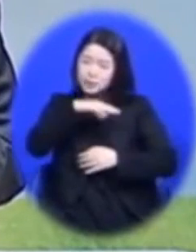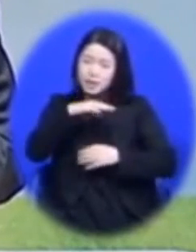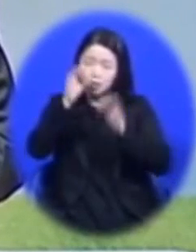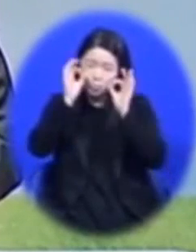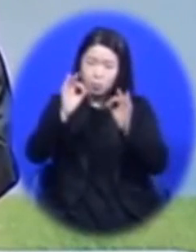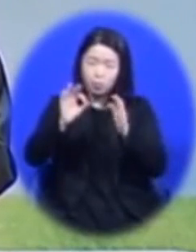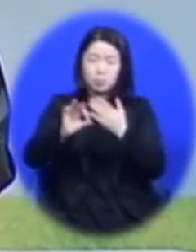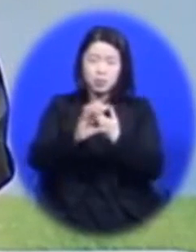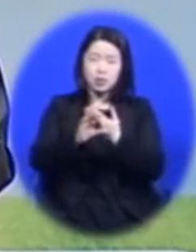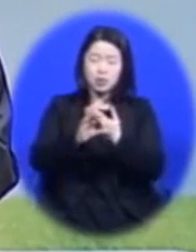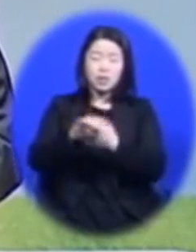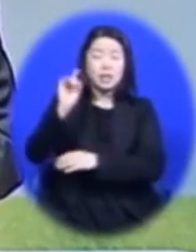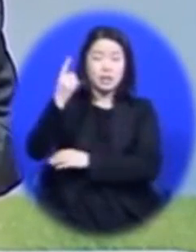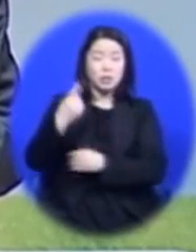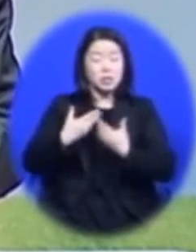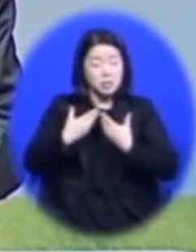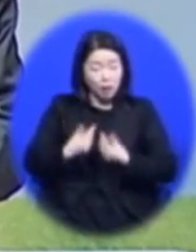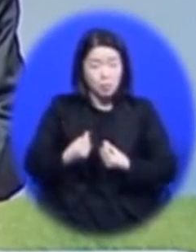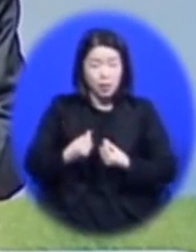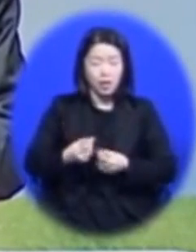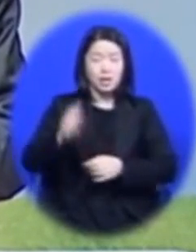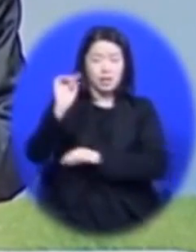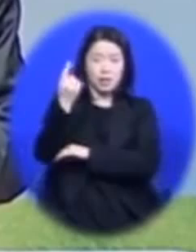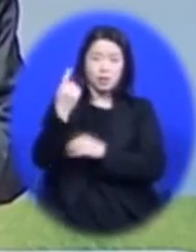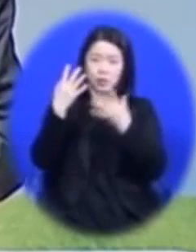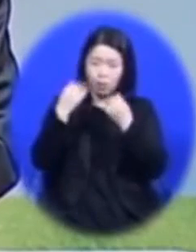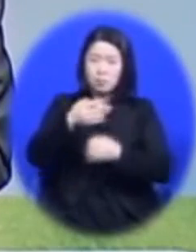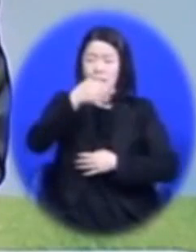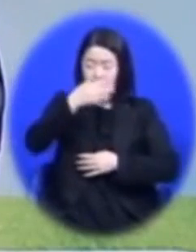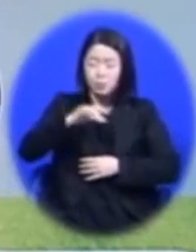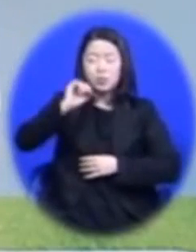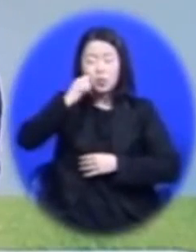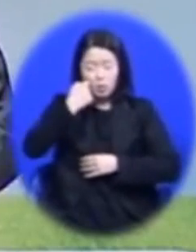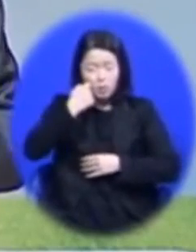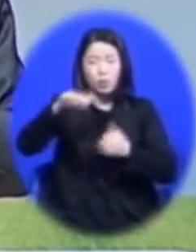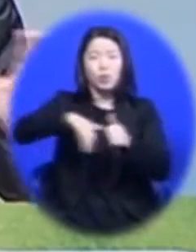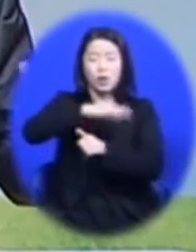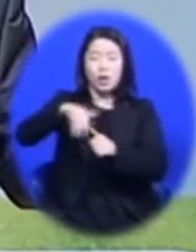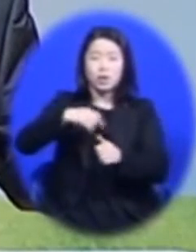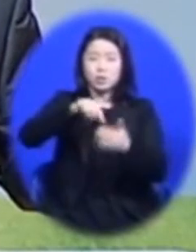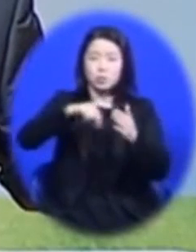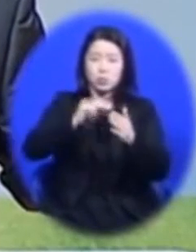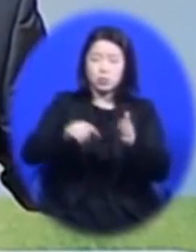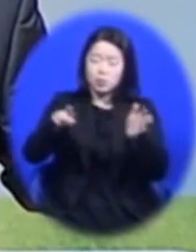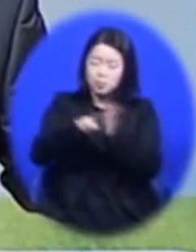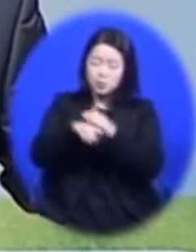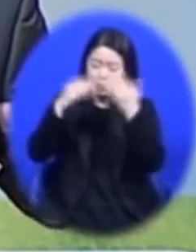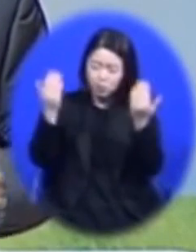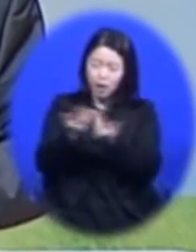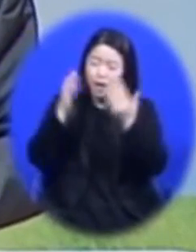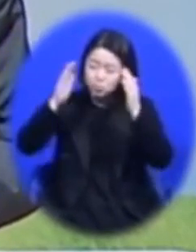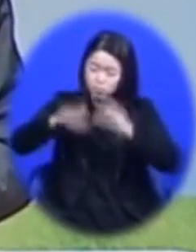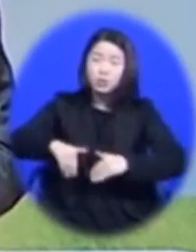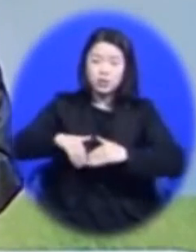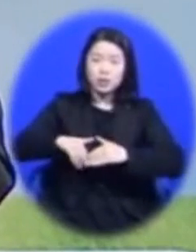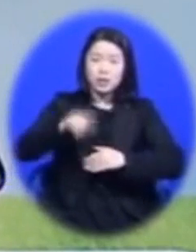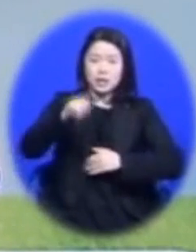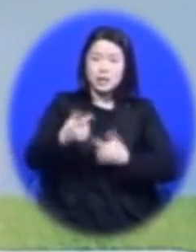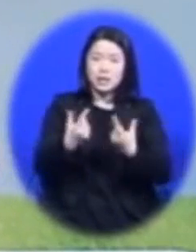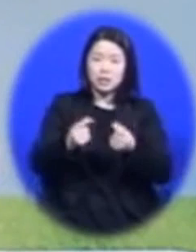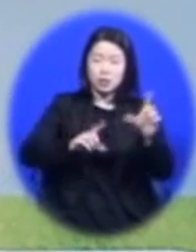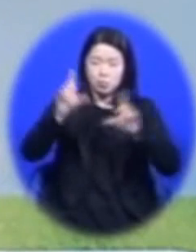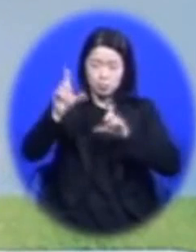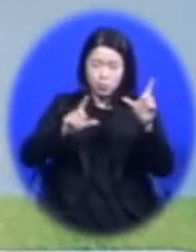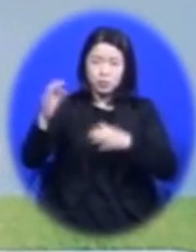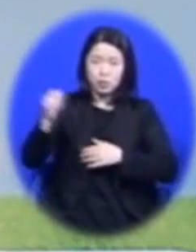절망, 다윗이 정말 얼마나 힘들고 어려운 여건에서 믿음도 다 무너졌구나 그런 모습으로 이